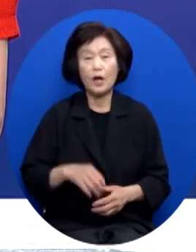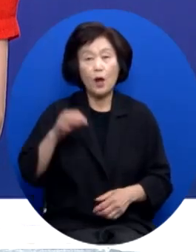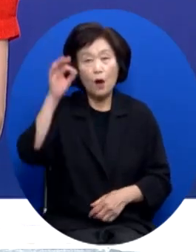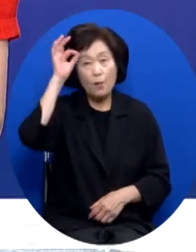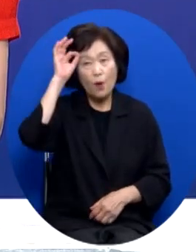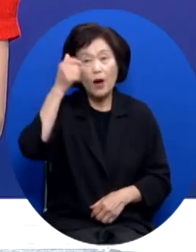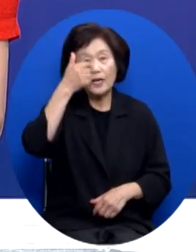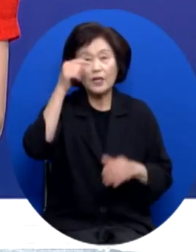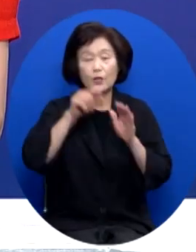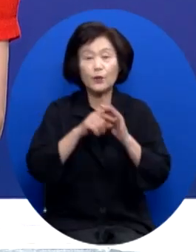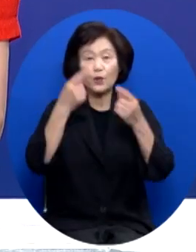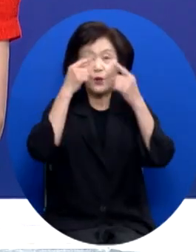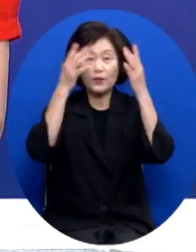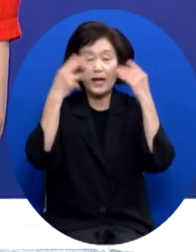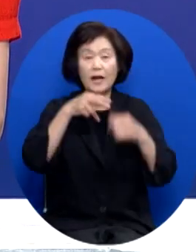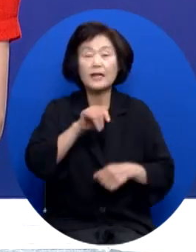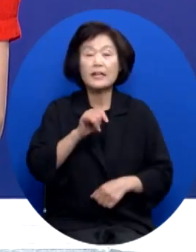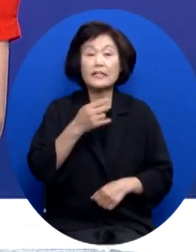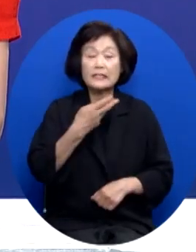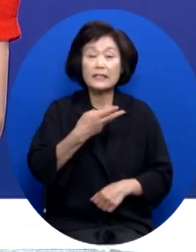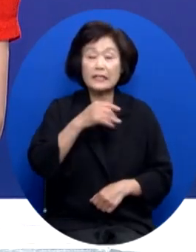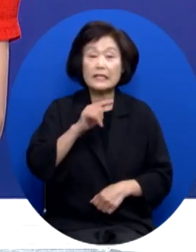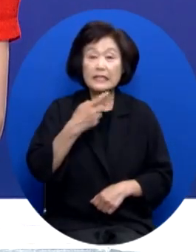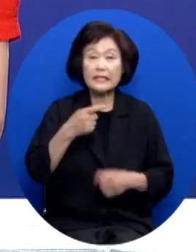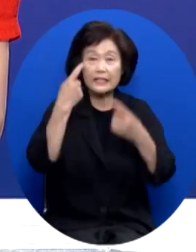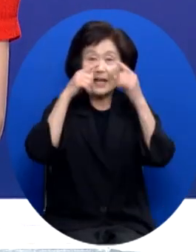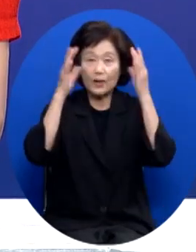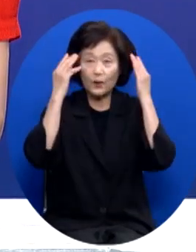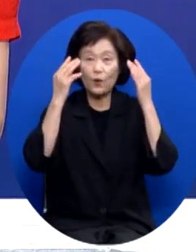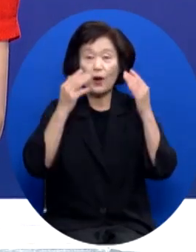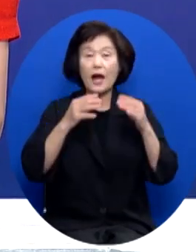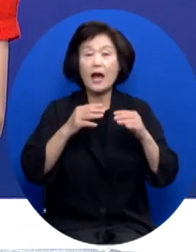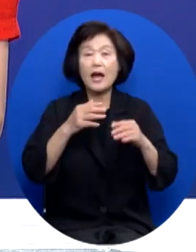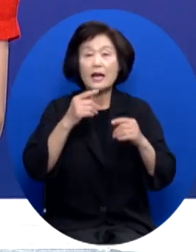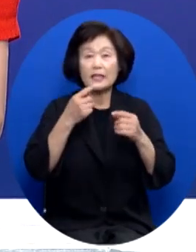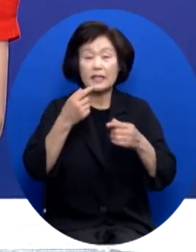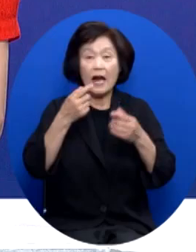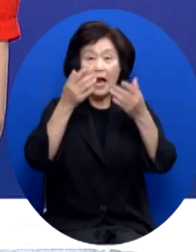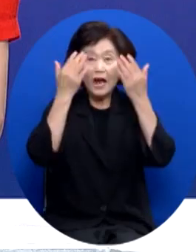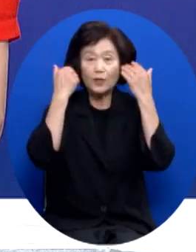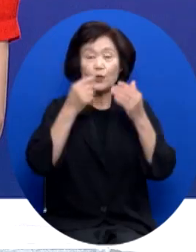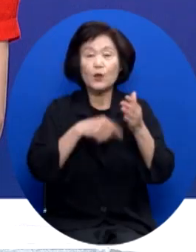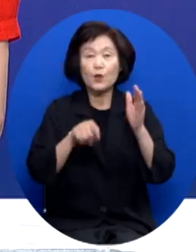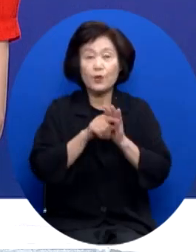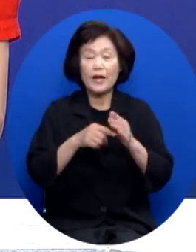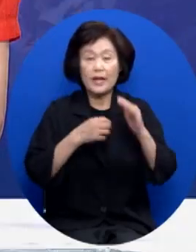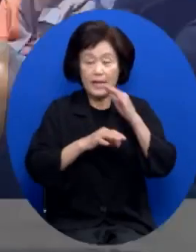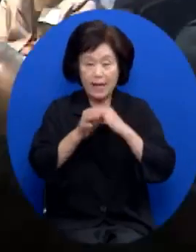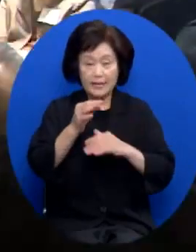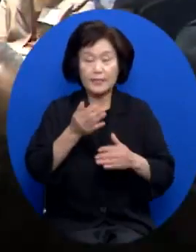포항지역 기독교대학인 설린대학교가 작년에 이어 설린대학교를 위한 조찬기도회를 열었습니다.